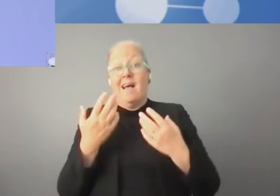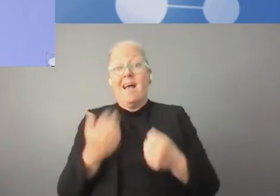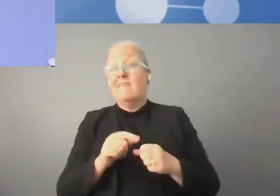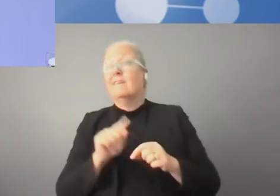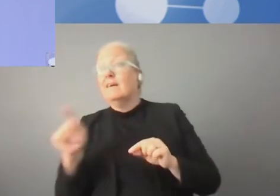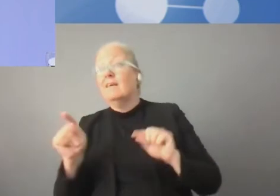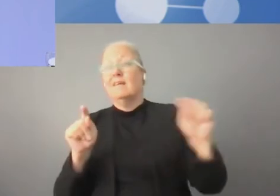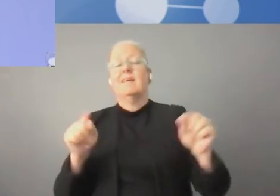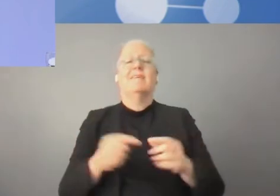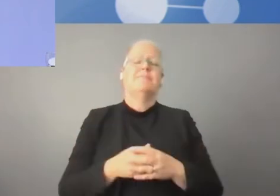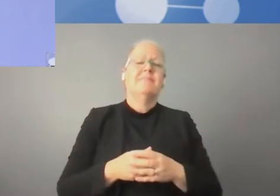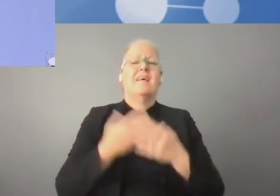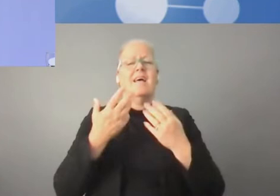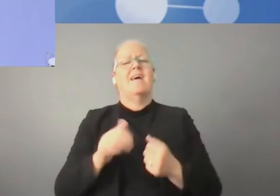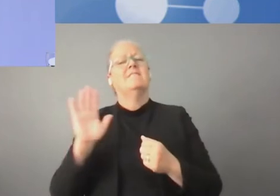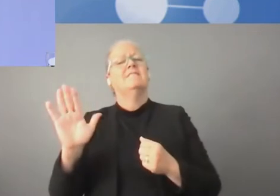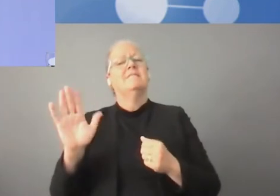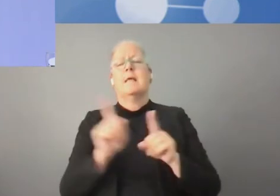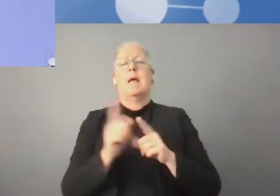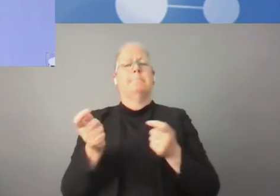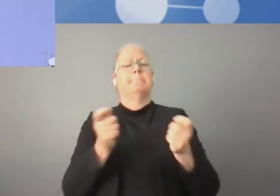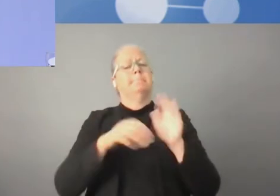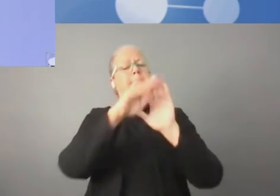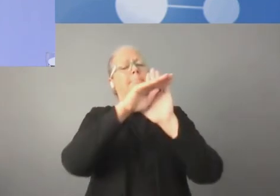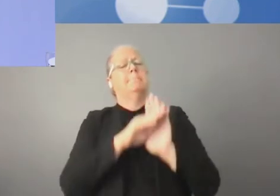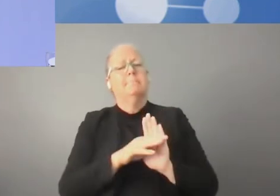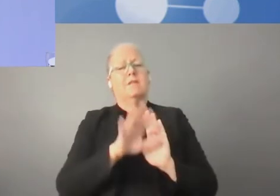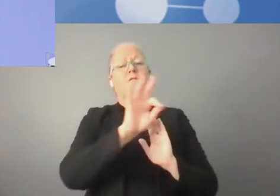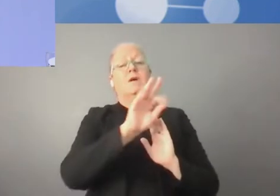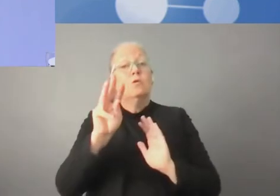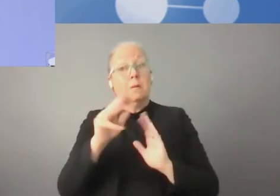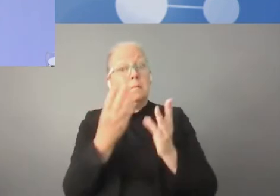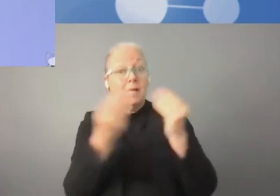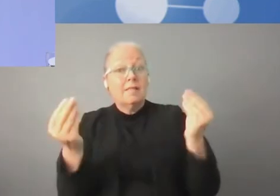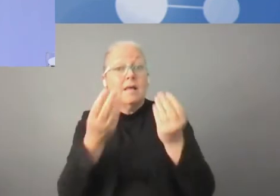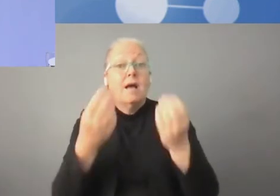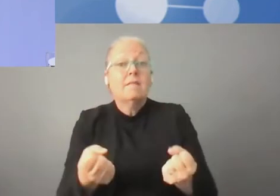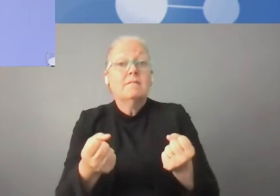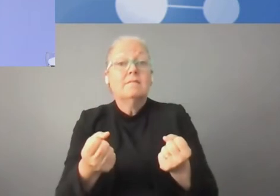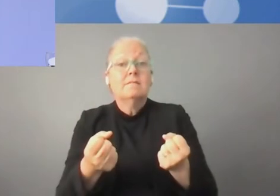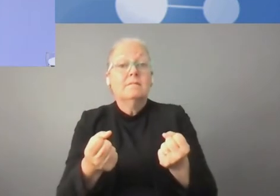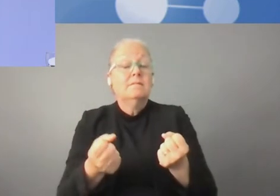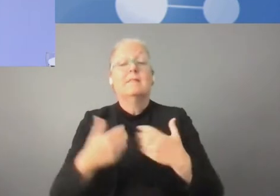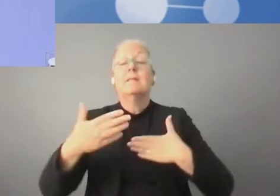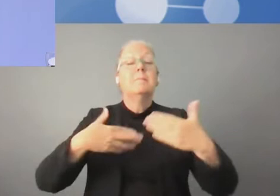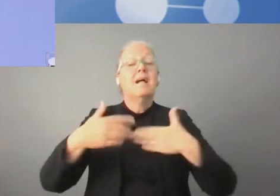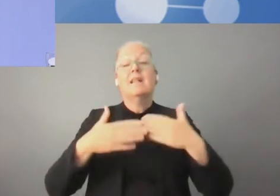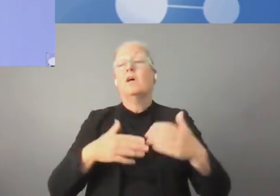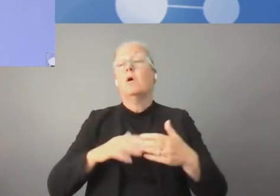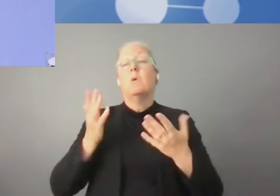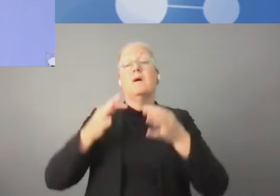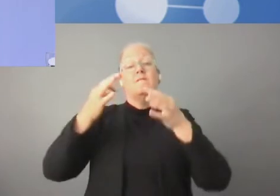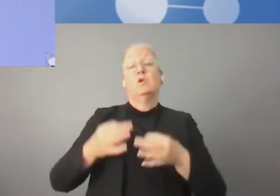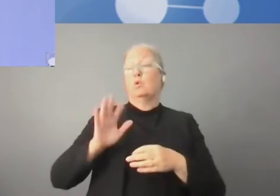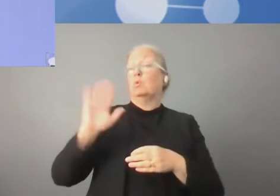始，在不同的地区已经开始。刚才先生主持人提到哪些法律法案是可